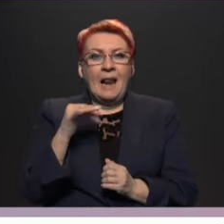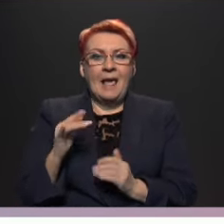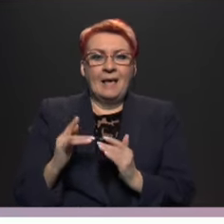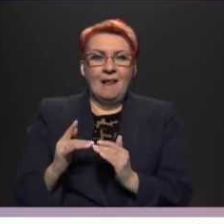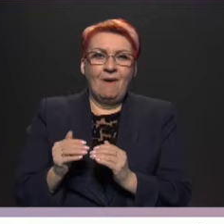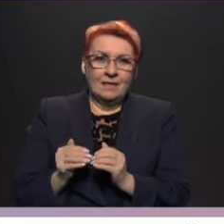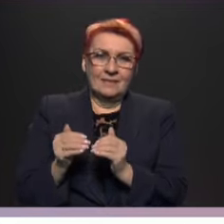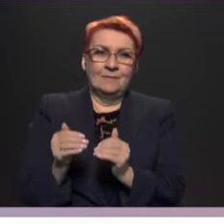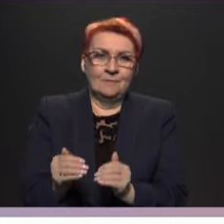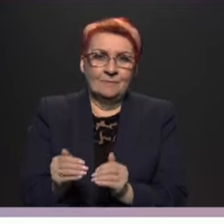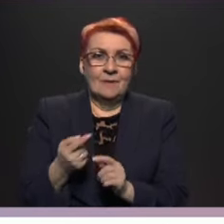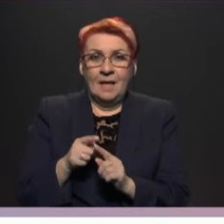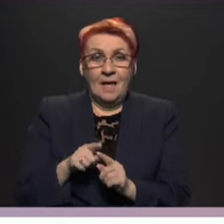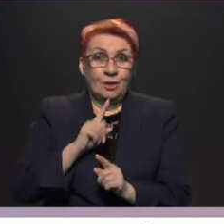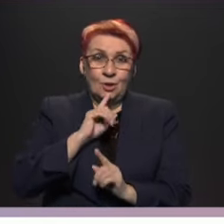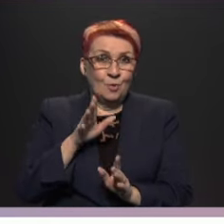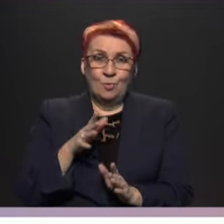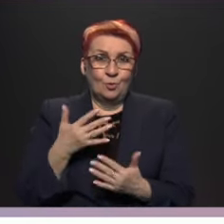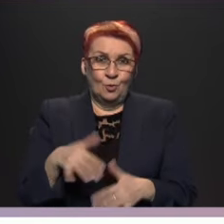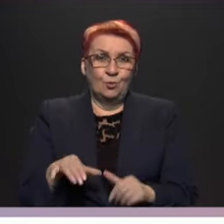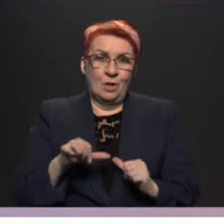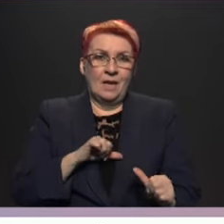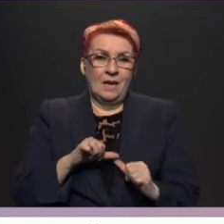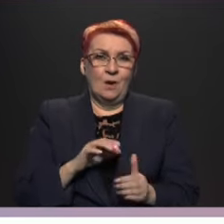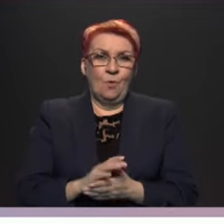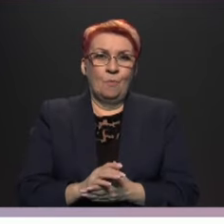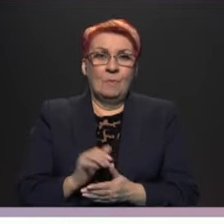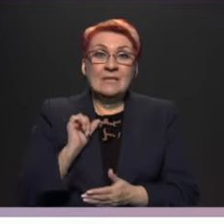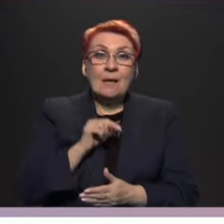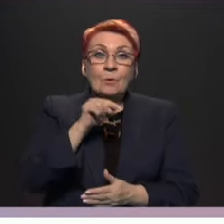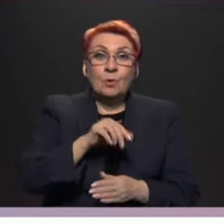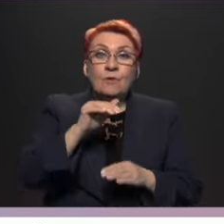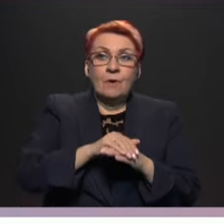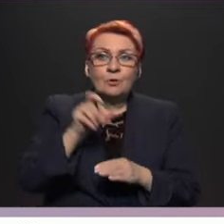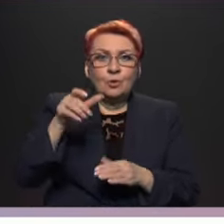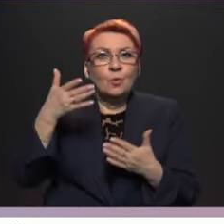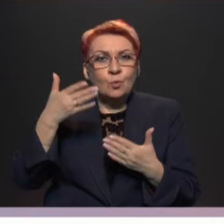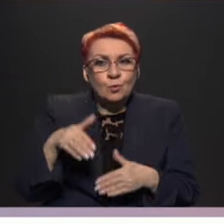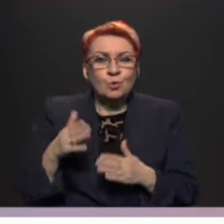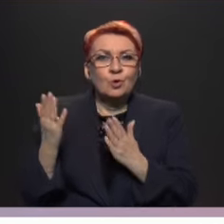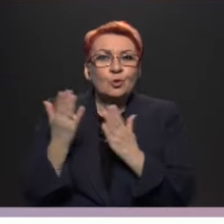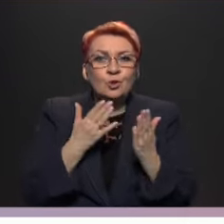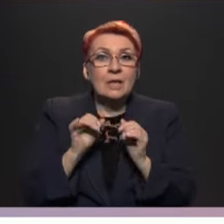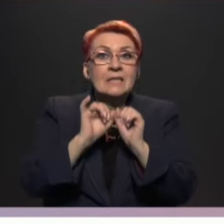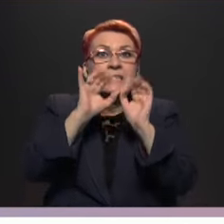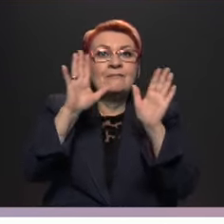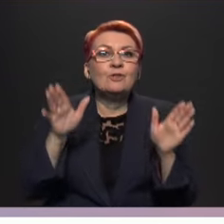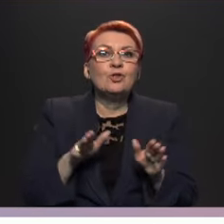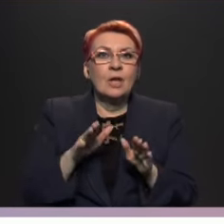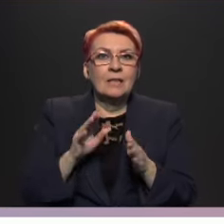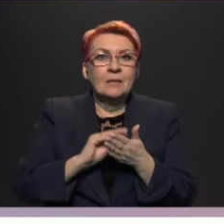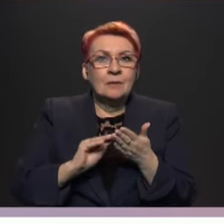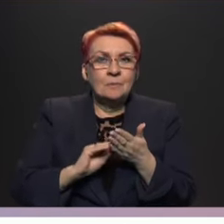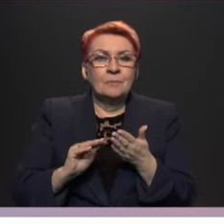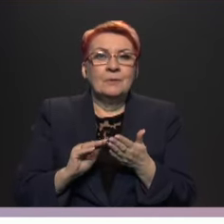вот, и это не будет уже грехом. Сам тот факт, что человек уже читает Священное Писание, это уже похвально и